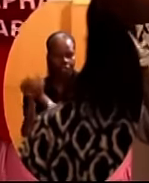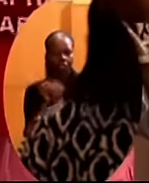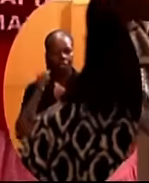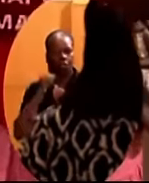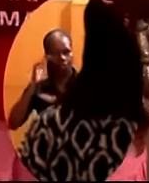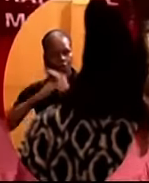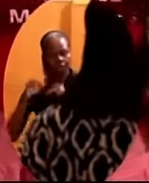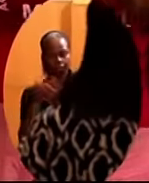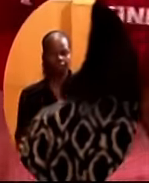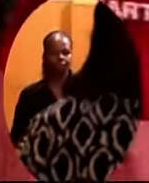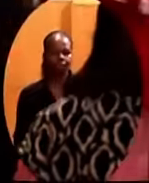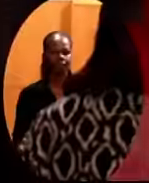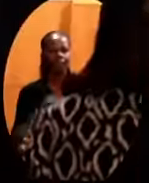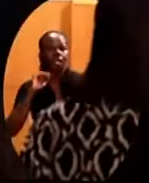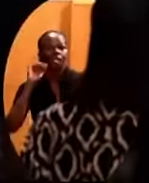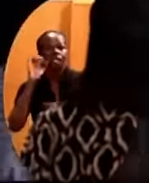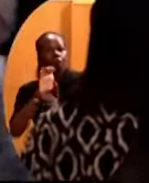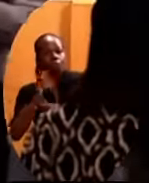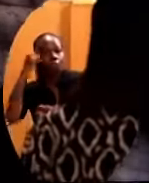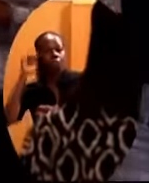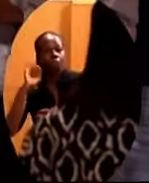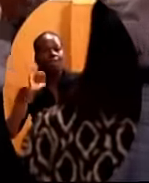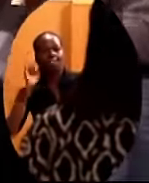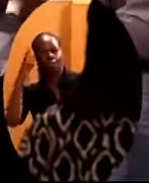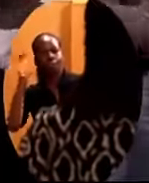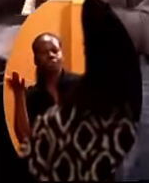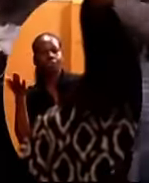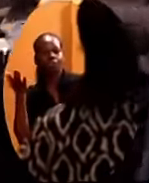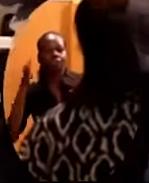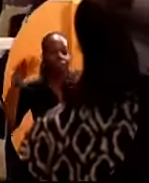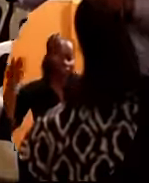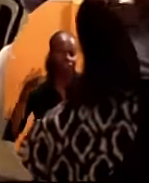ce programme là qus sont ceux qui sont contre LZ le